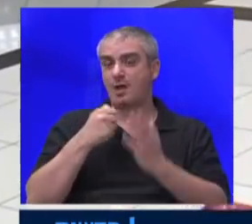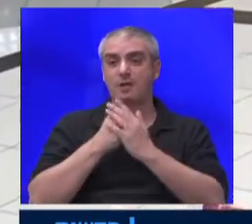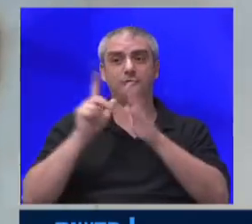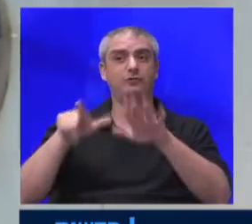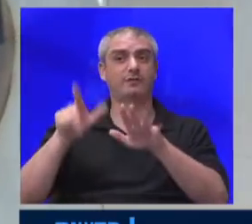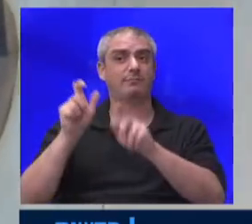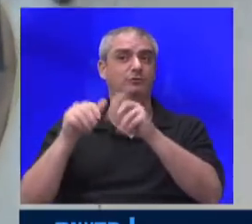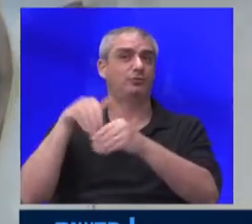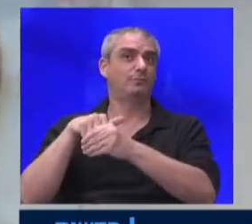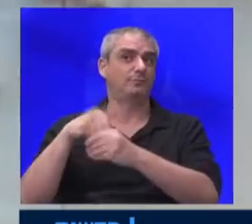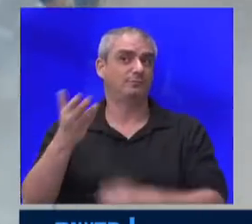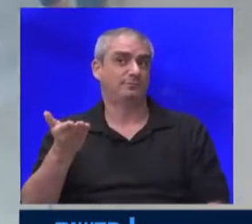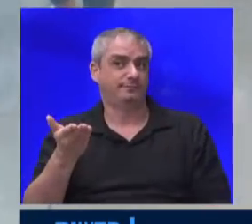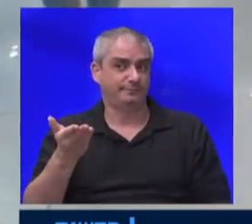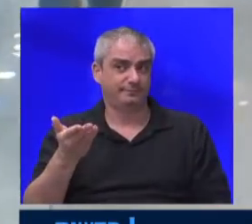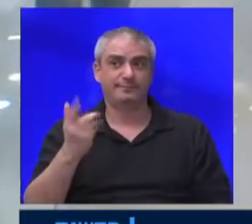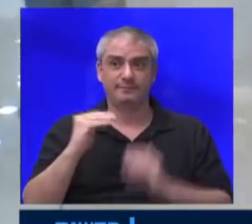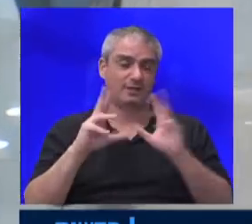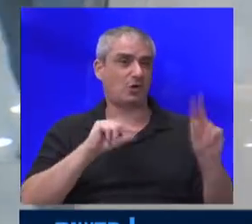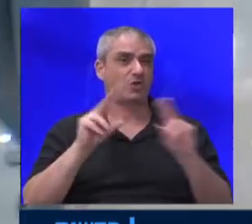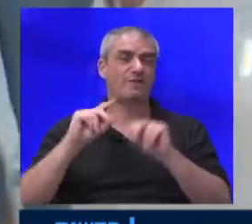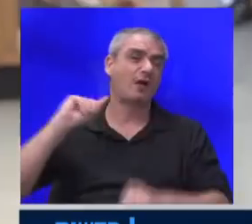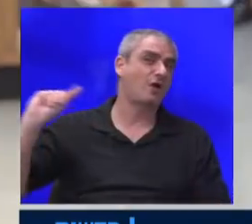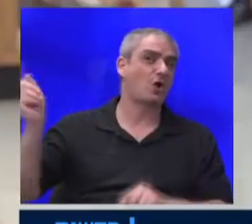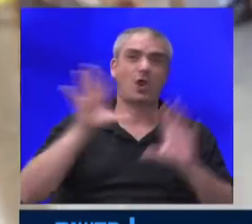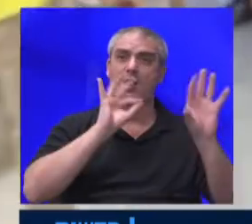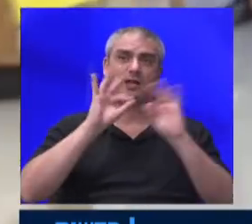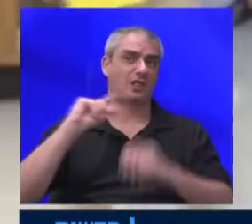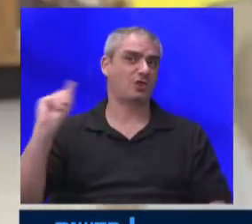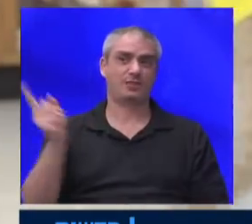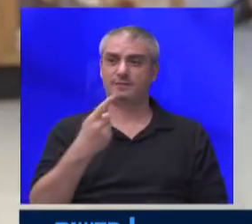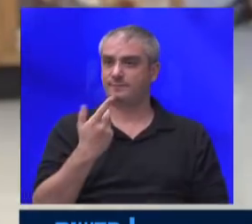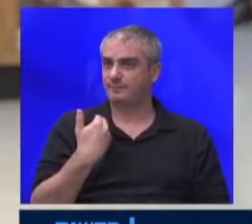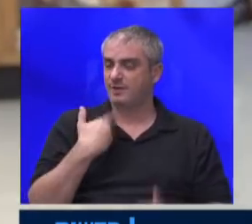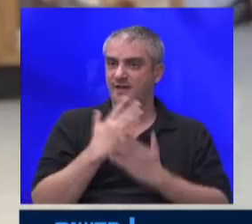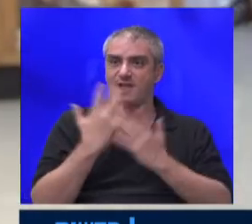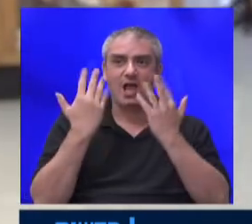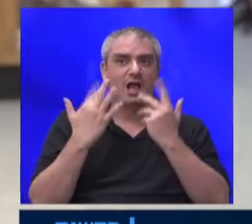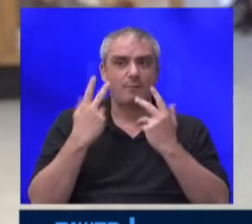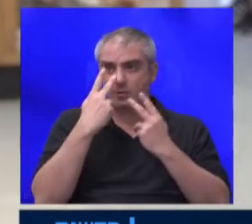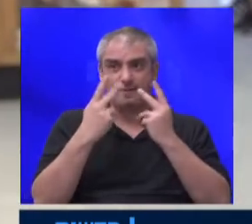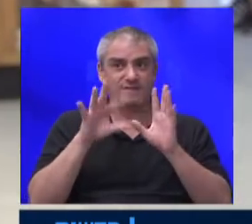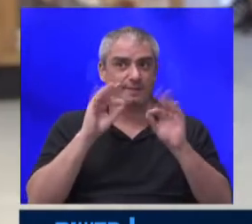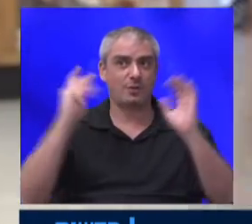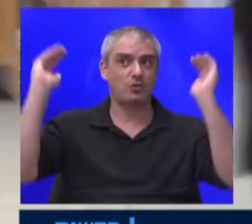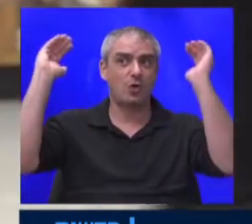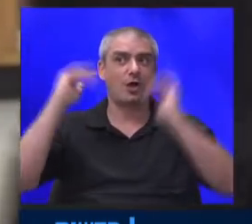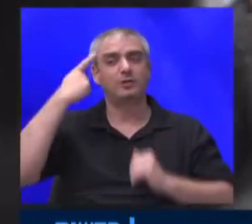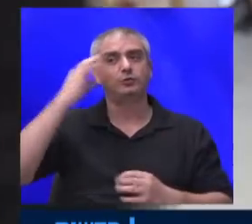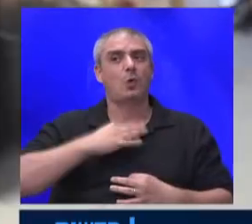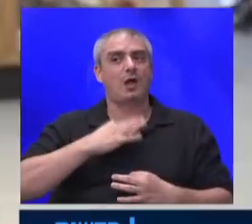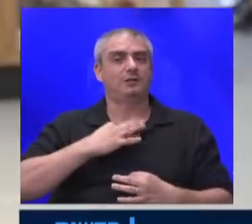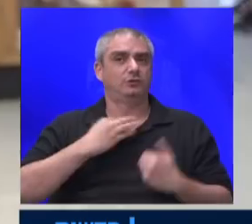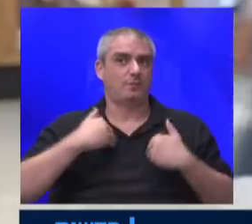במקום. יחס דומה היה בכל הקניונים שנפתחו. הורדנו את הכמות המבקרים בקניון בצורה יזומה ולא